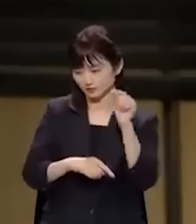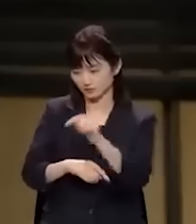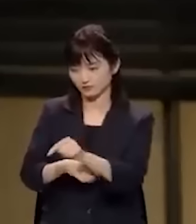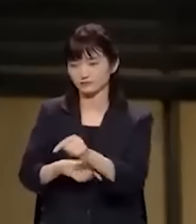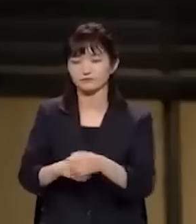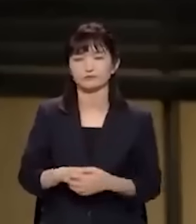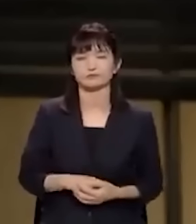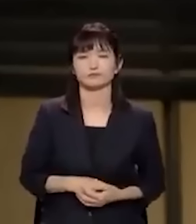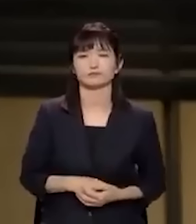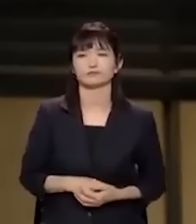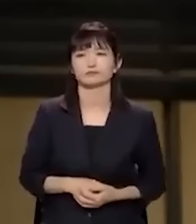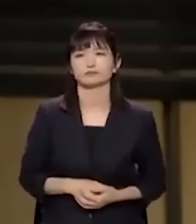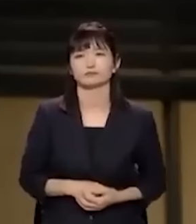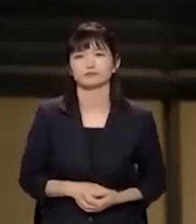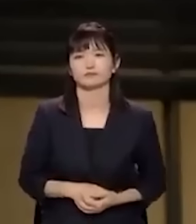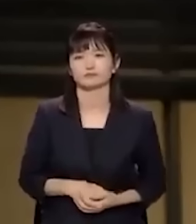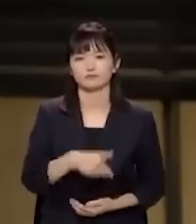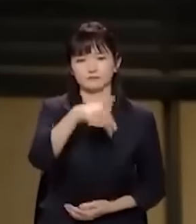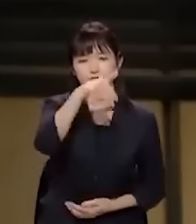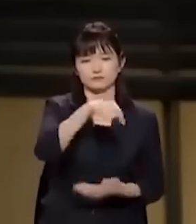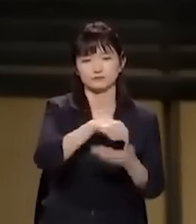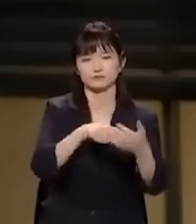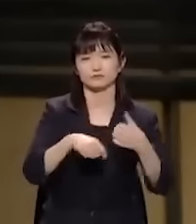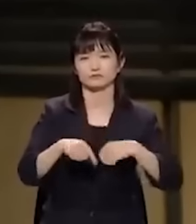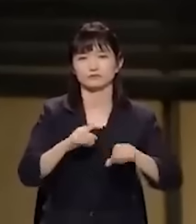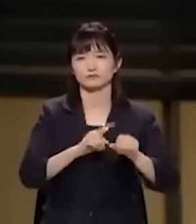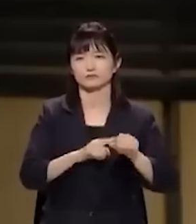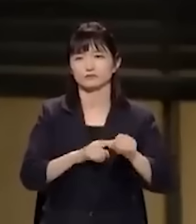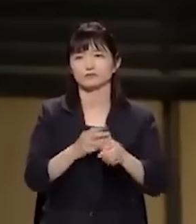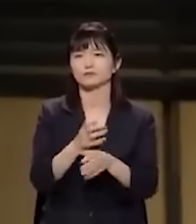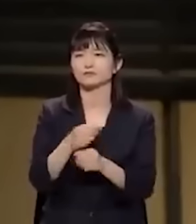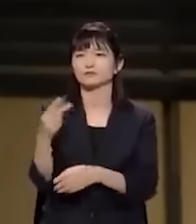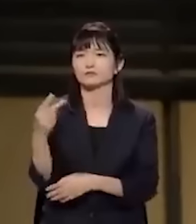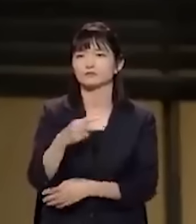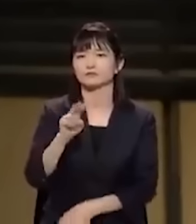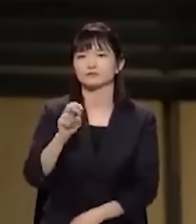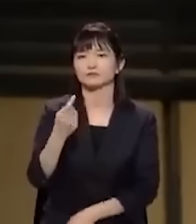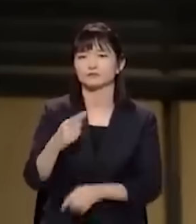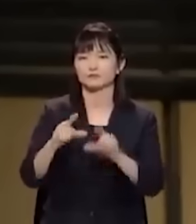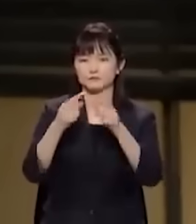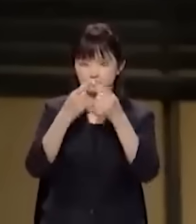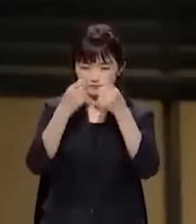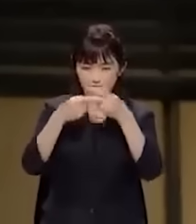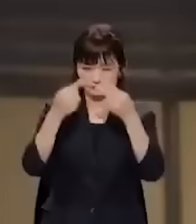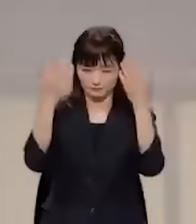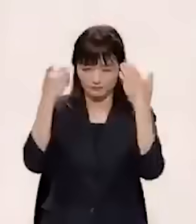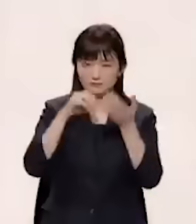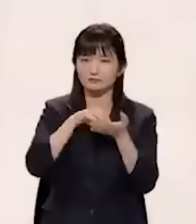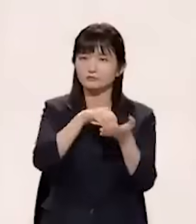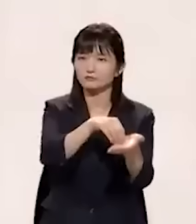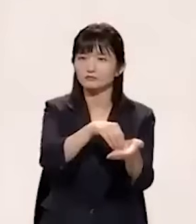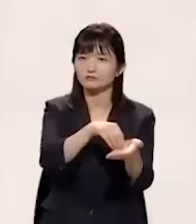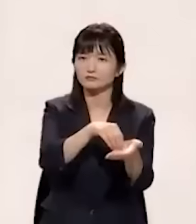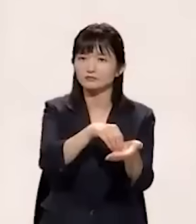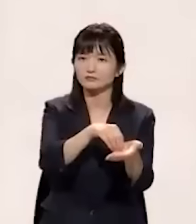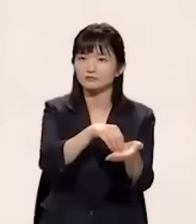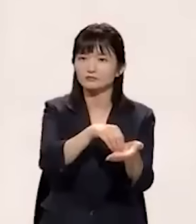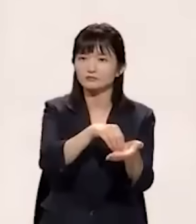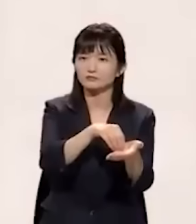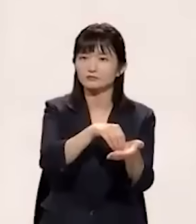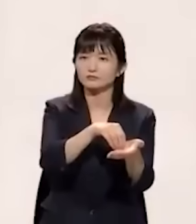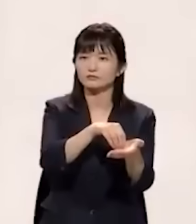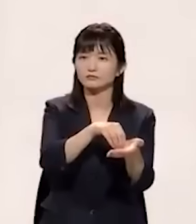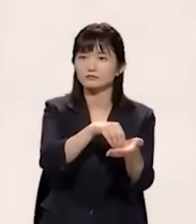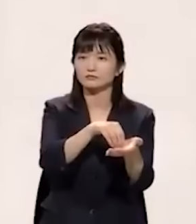주호민씨의 아들이 이제 문제가 좀 됐던 부분이 2021년입니다 입학을 했는데 그 당시부터 좀